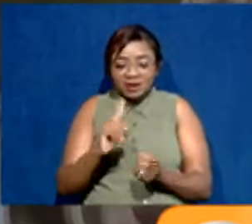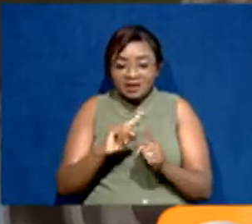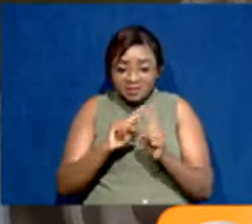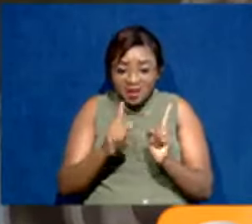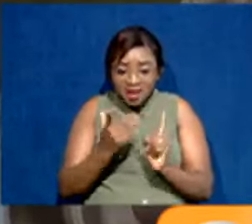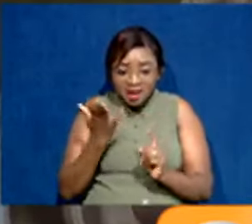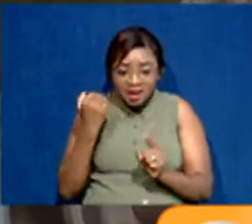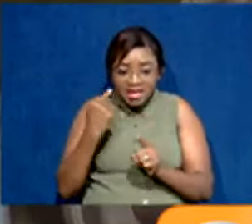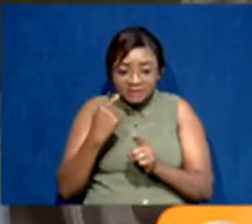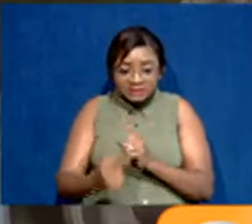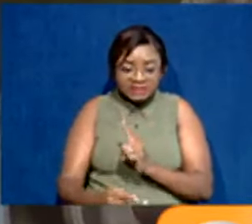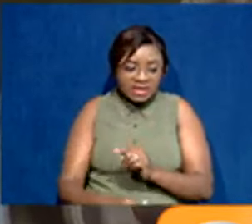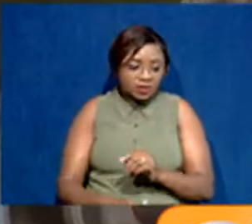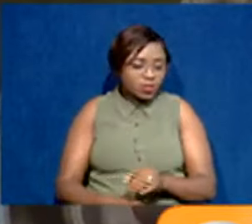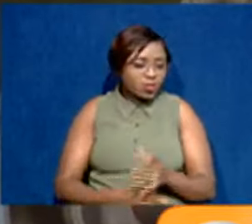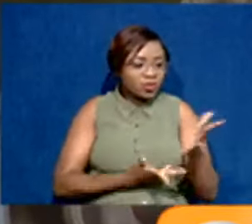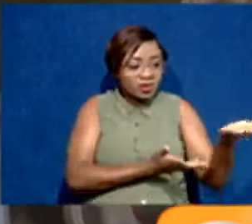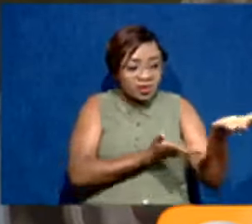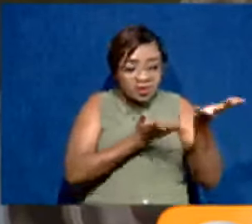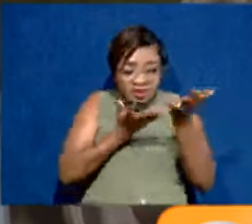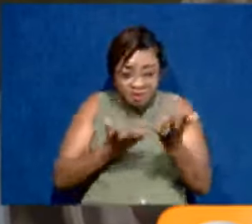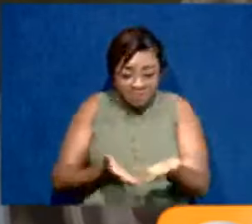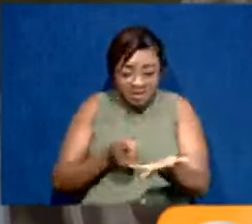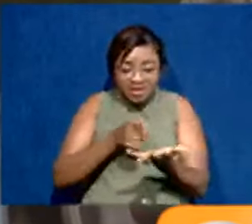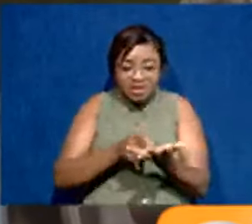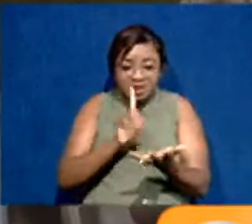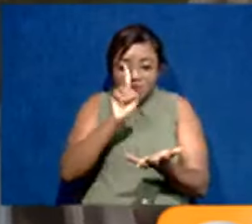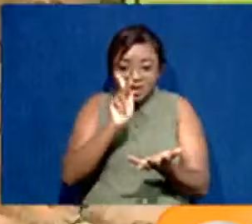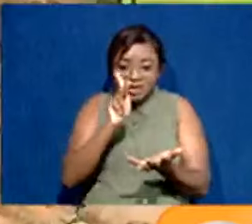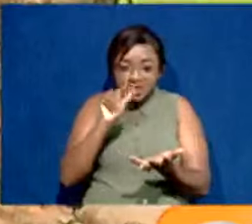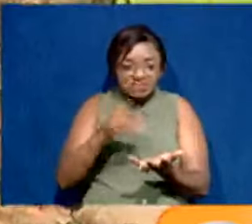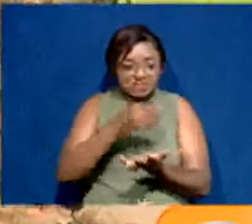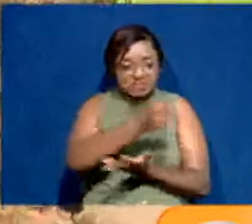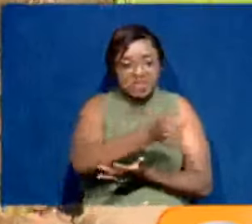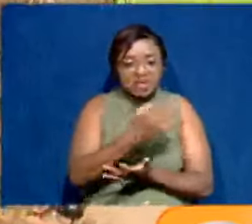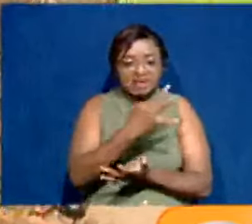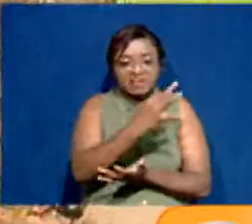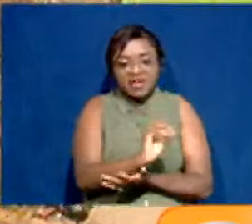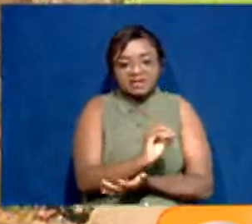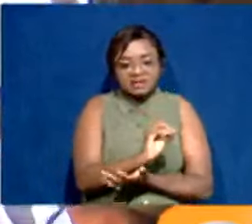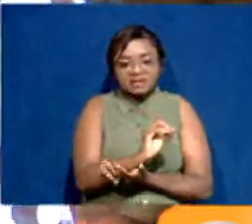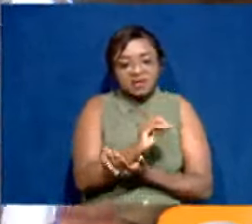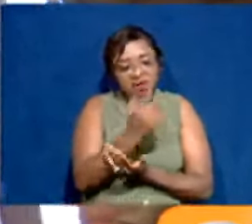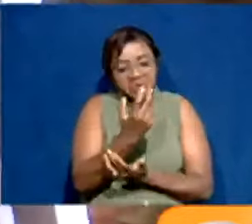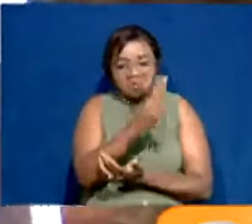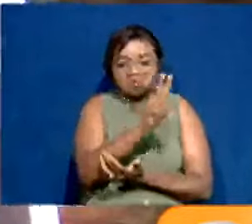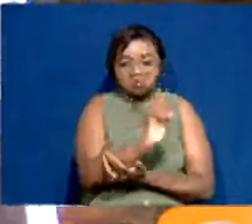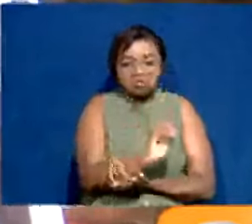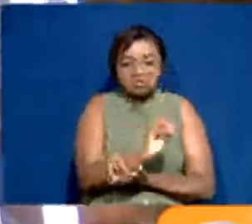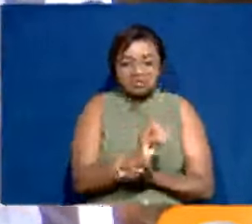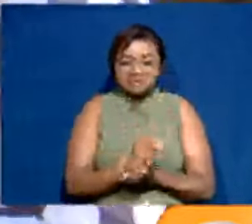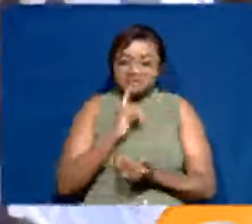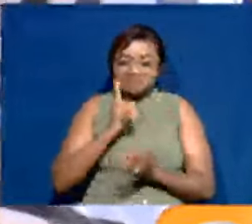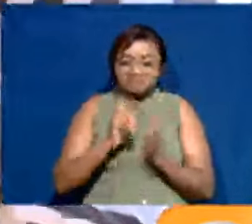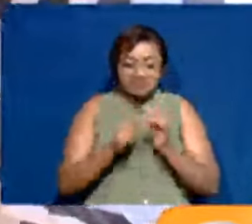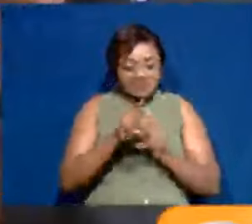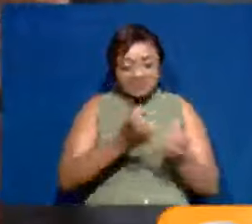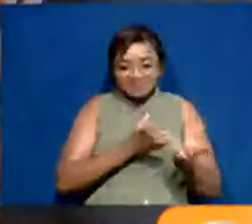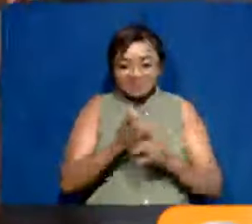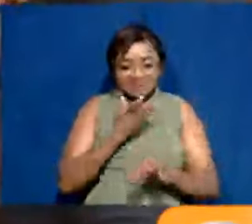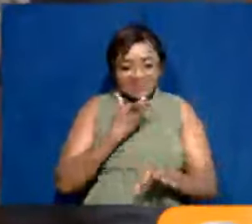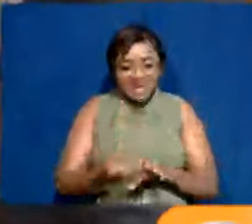kabisa. Tulikuwa tunawanunulia na 20 pop. She says the business was no longer sustainable and they had to close